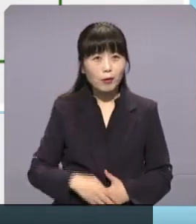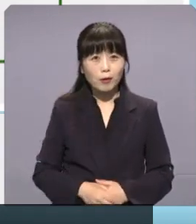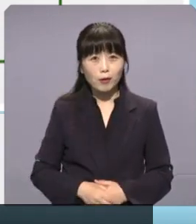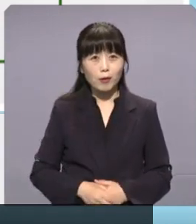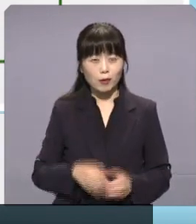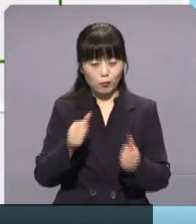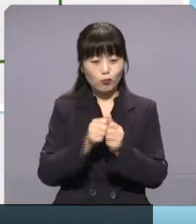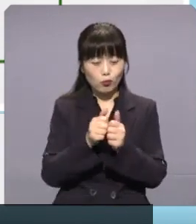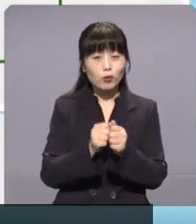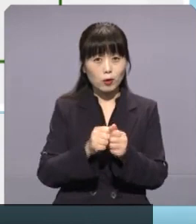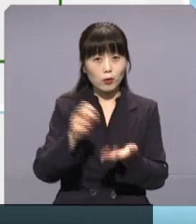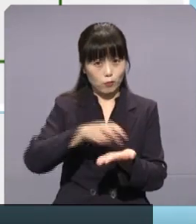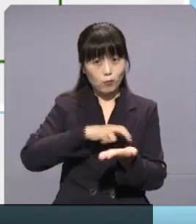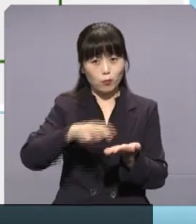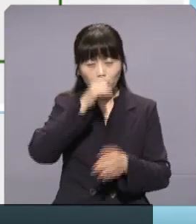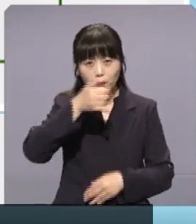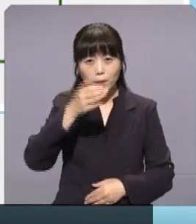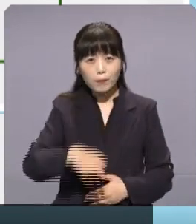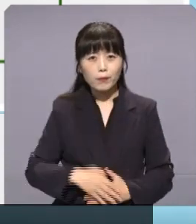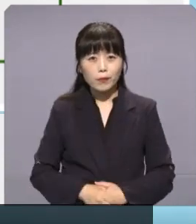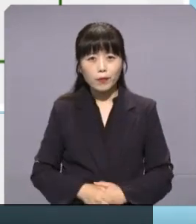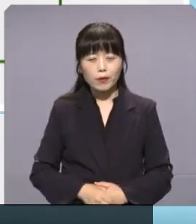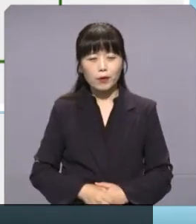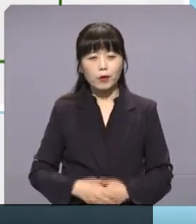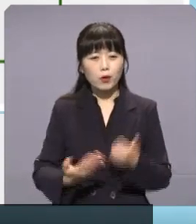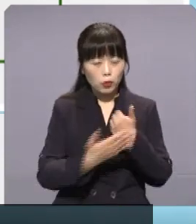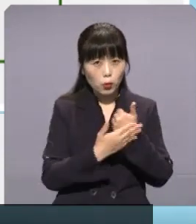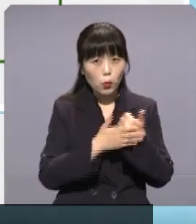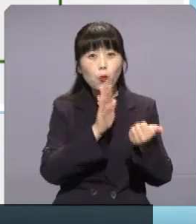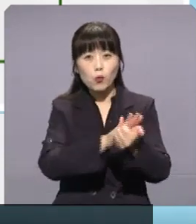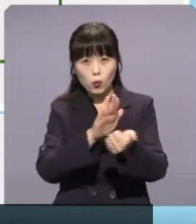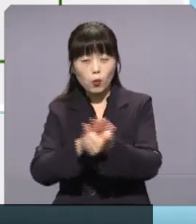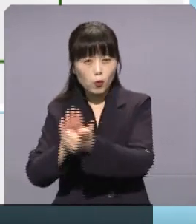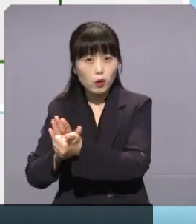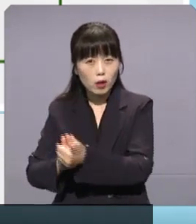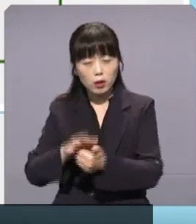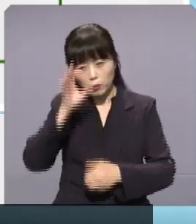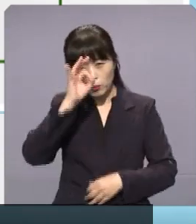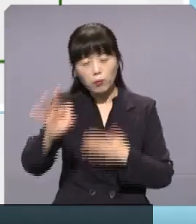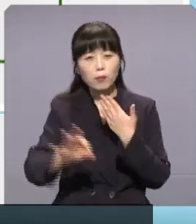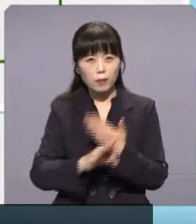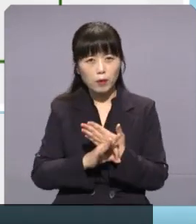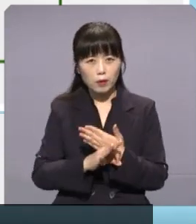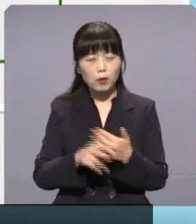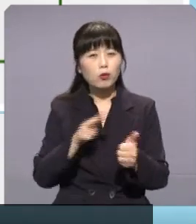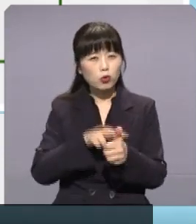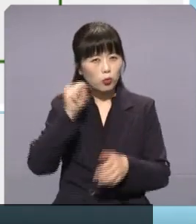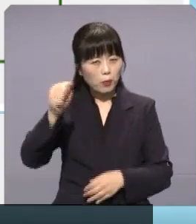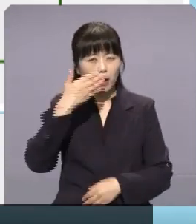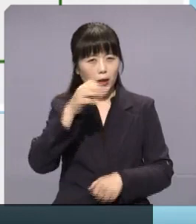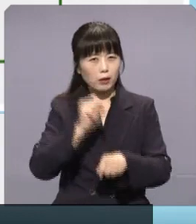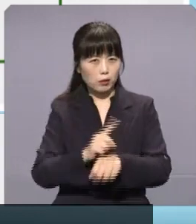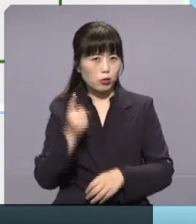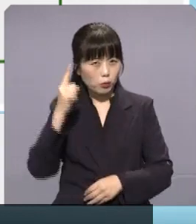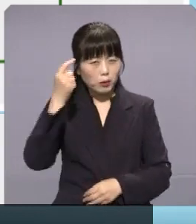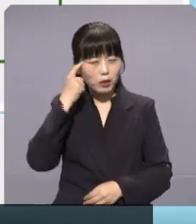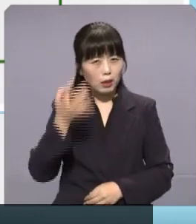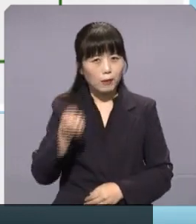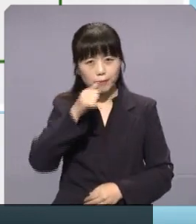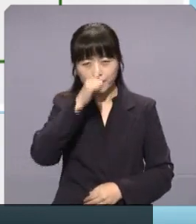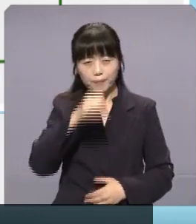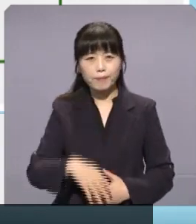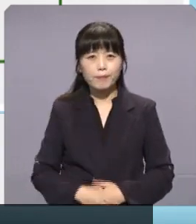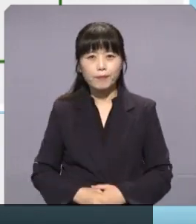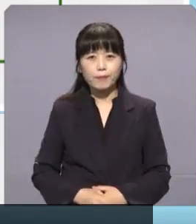주고받는 사이입니다. 그렇군요. 예. 근데 하여튼 여러분들에게 도와달라고 하는 모습을 네네. 보면은 출마할 가능성이 높다라고 예. 볼 수밖에 없죠.